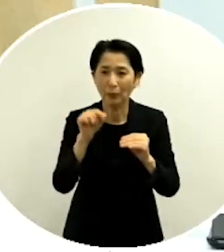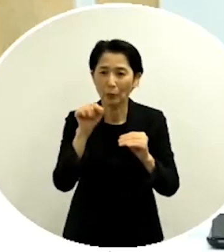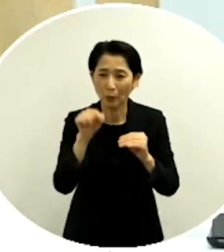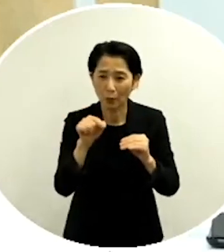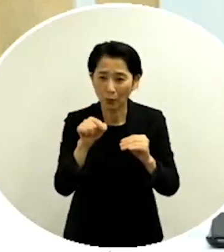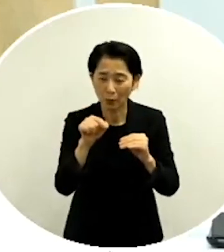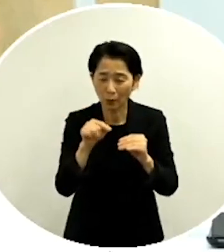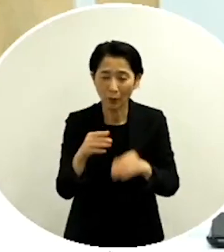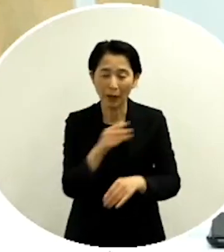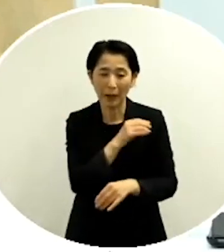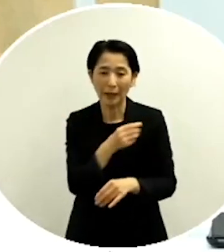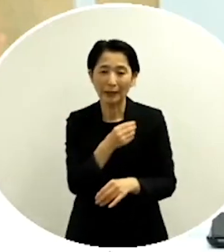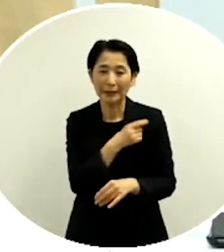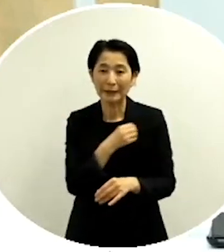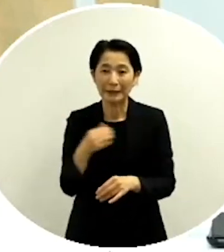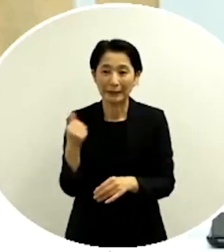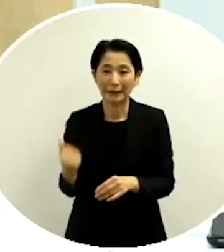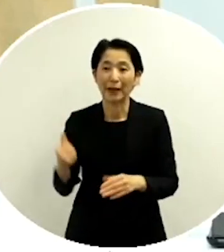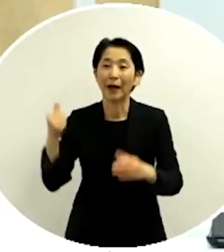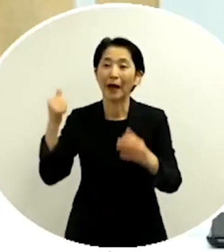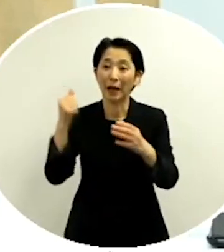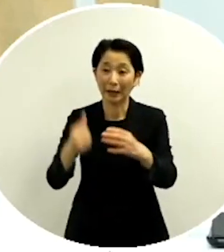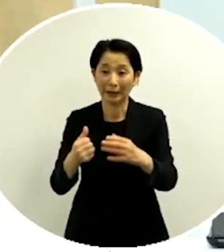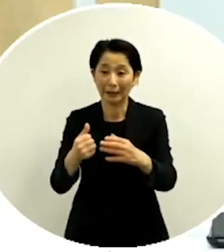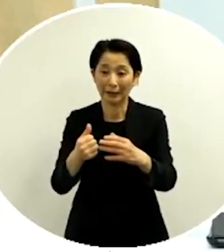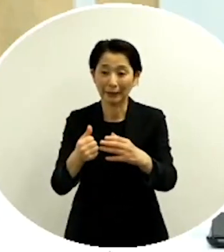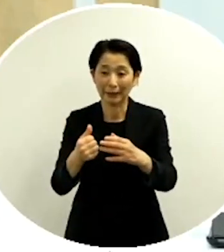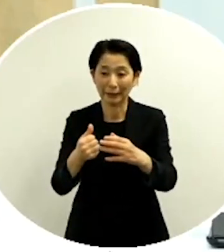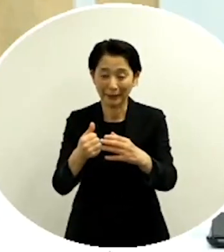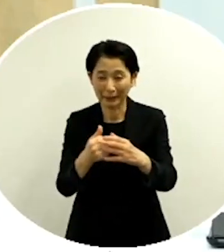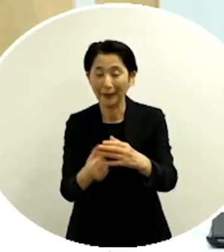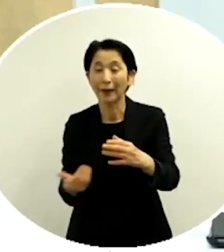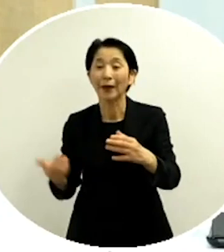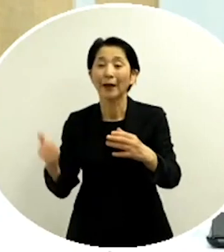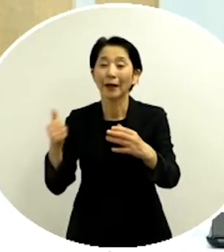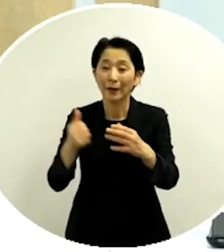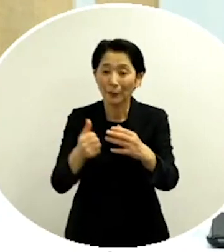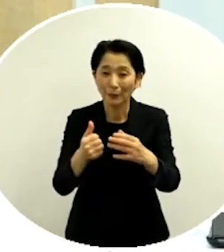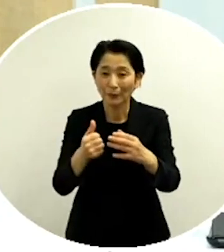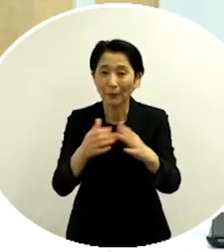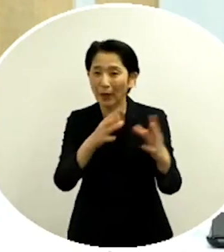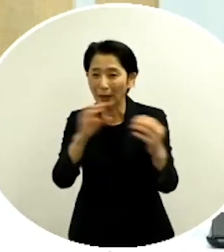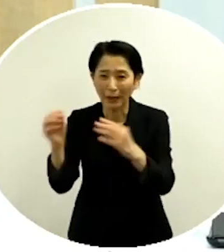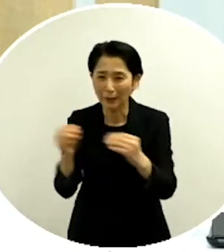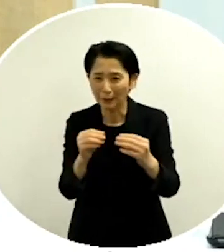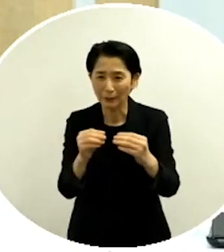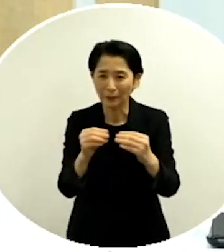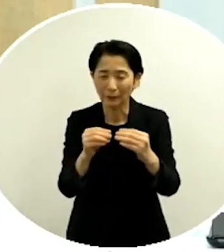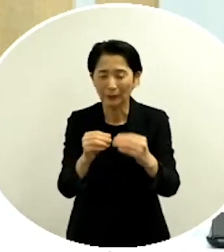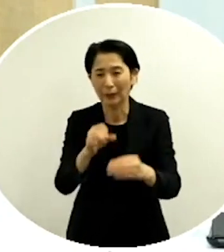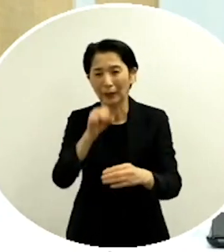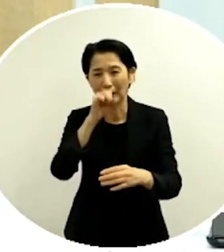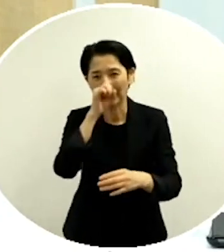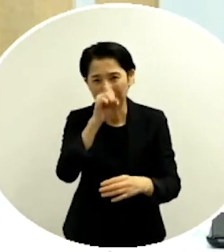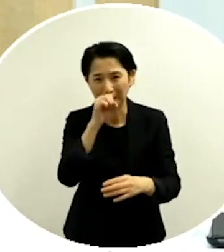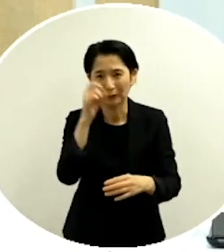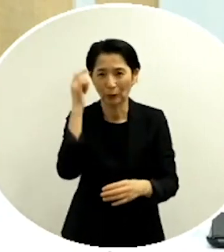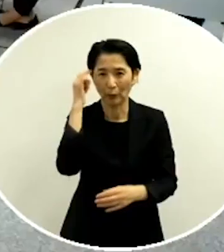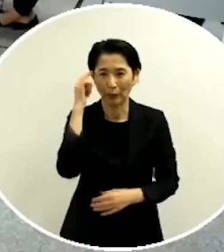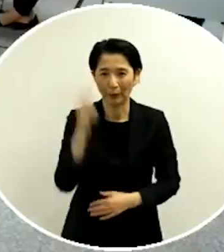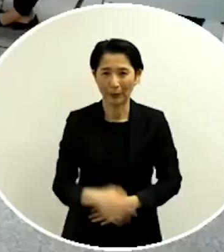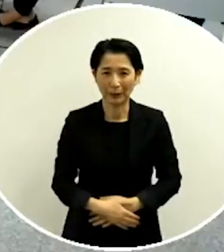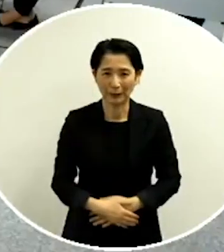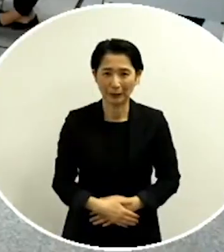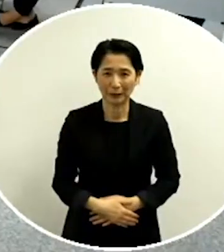自治体議員が積極的にこうアウトリーチであの仕掛けをしていけるようなそんなことをやりたいなあと思っています